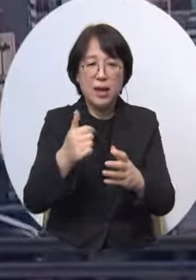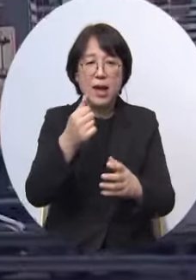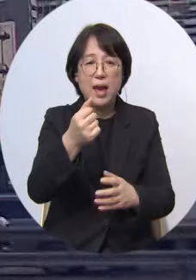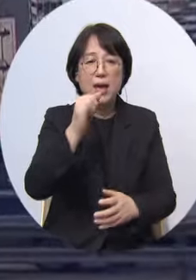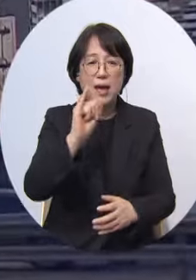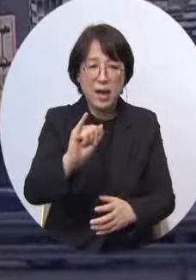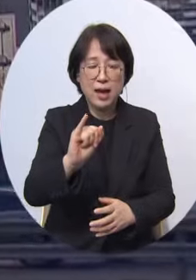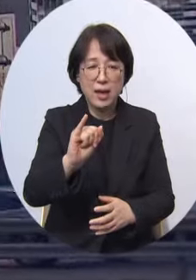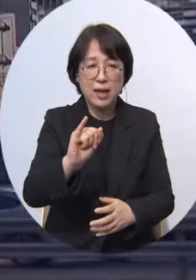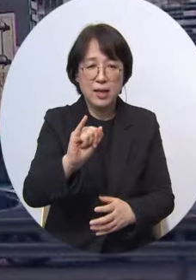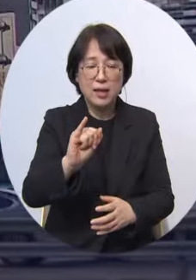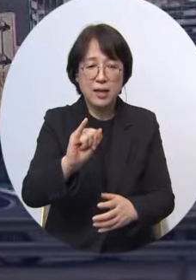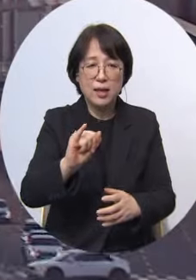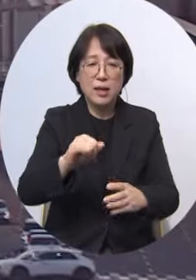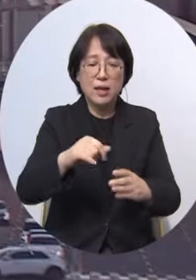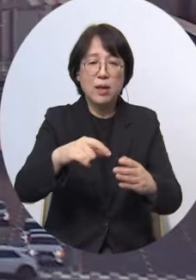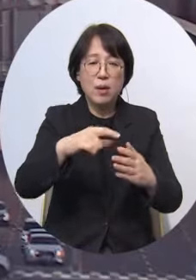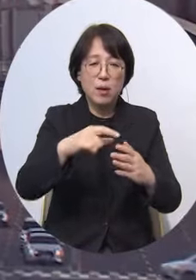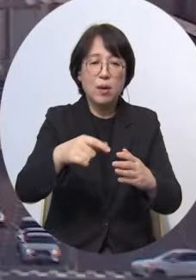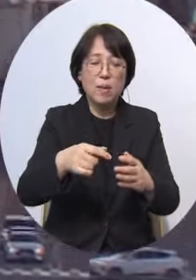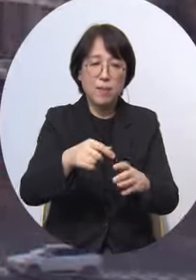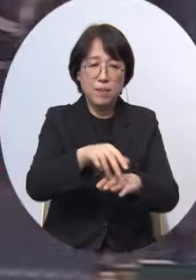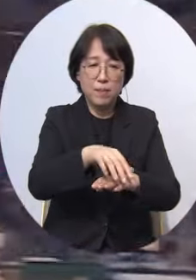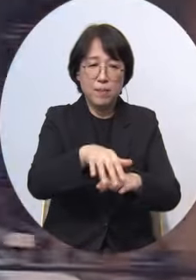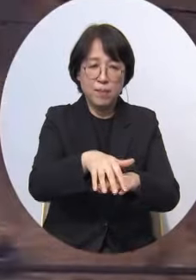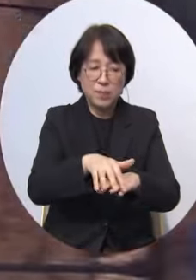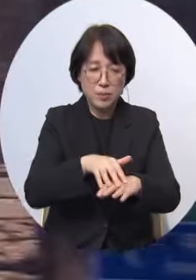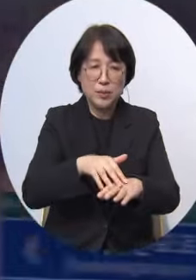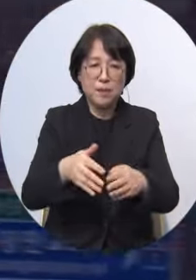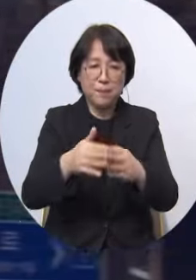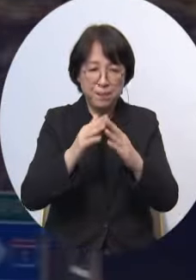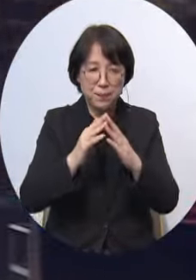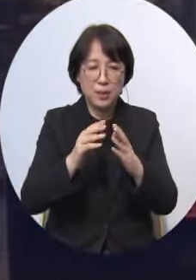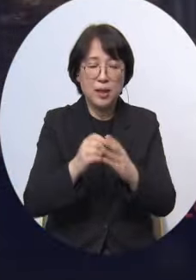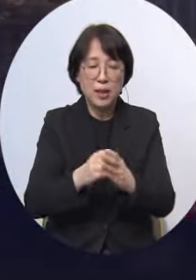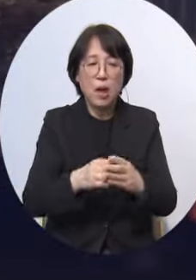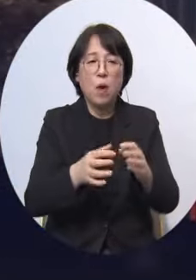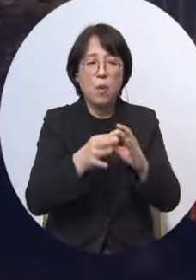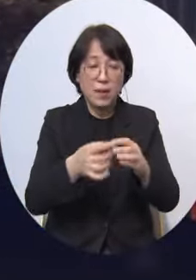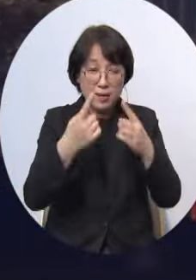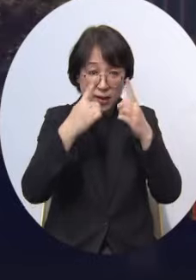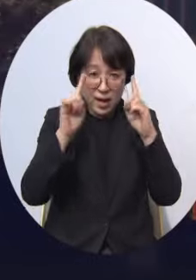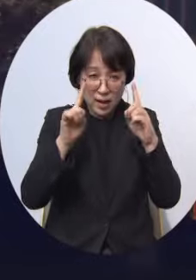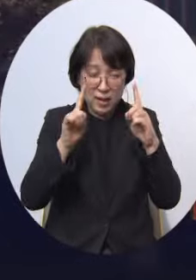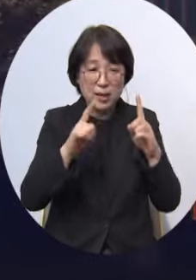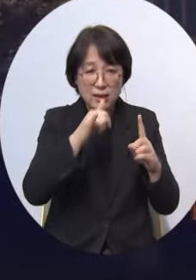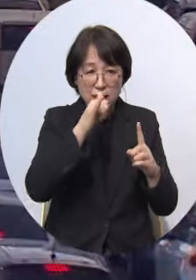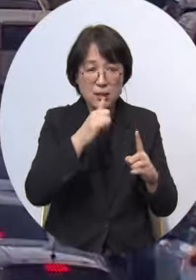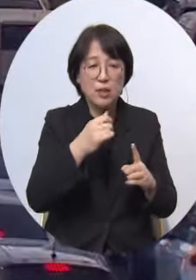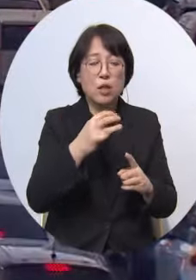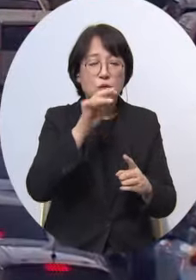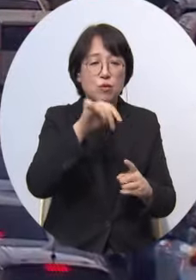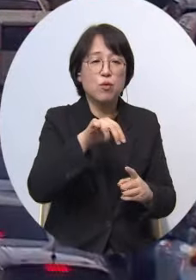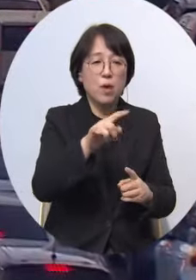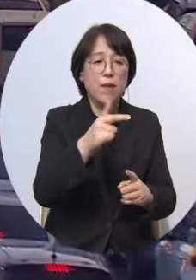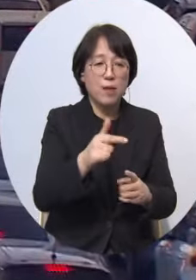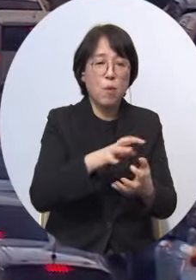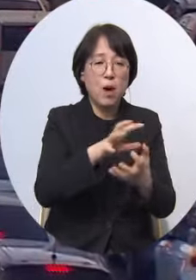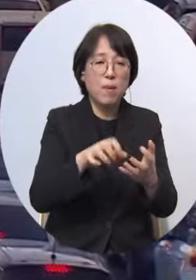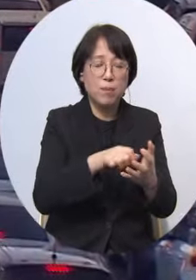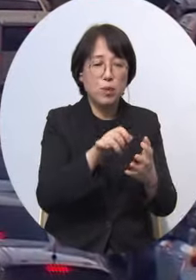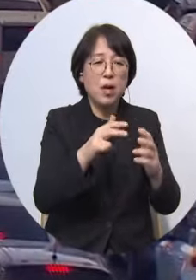실증하는 K-클라우드 프로젝트를 추진합니다. 또 반도체 관련 대학 등이 소재해 있는 수원은 화합물 반도체